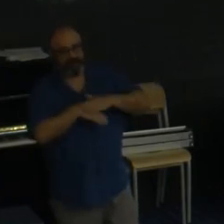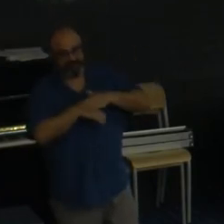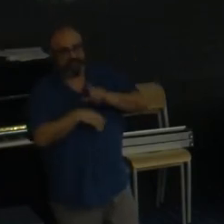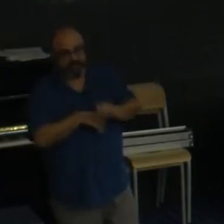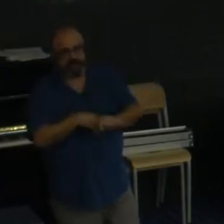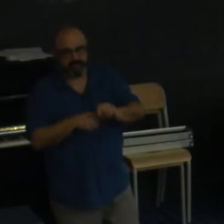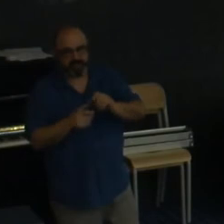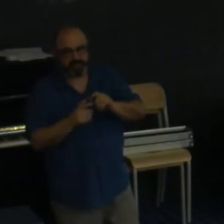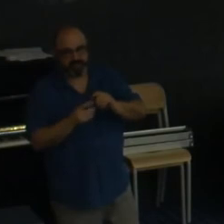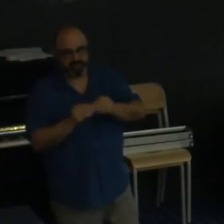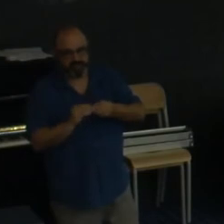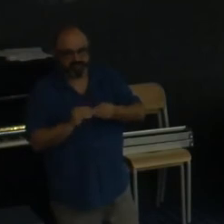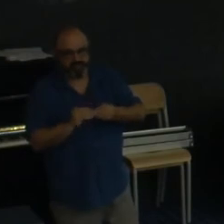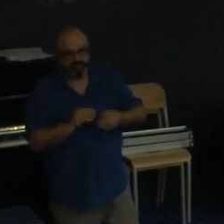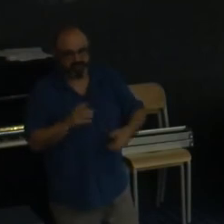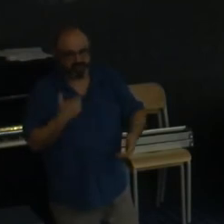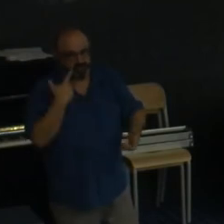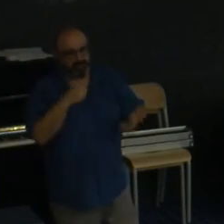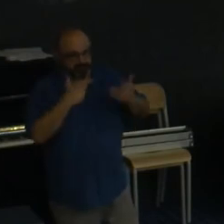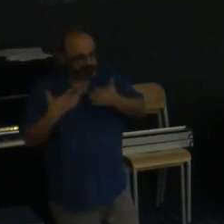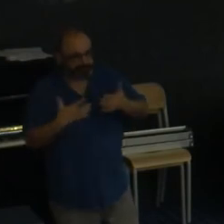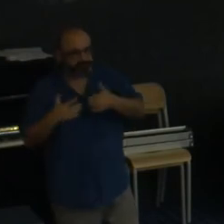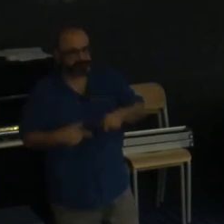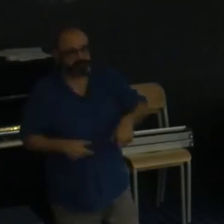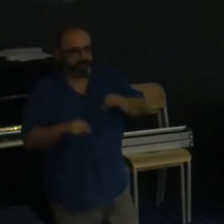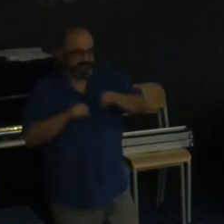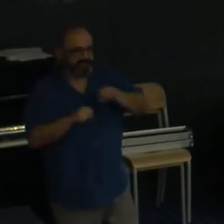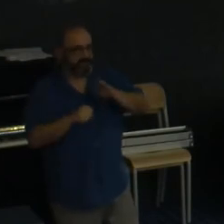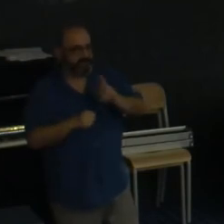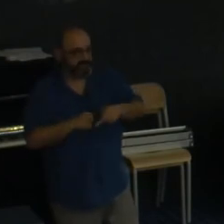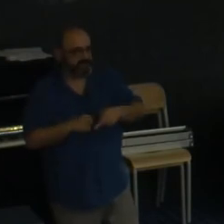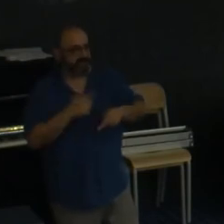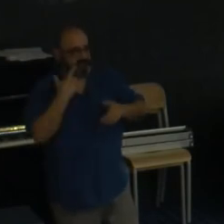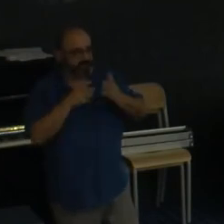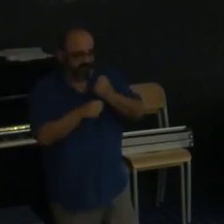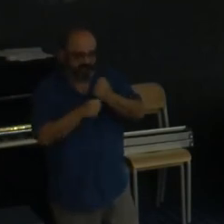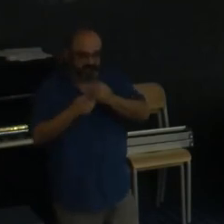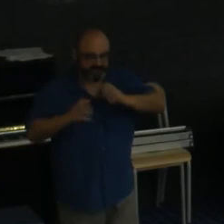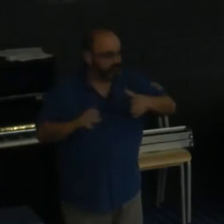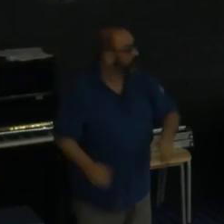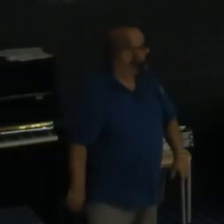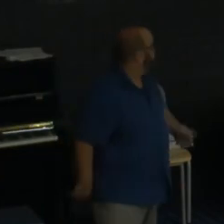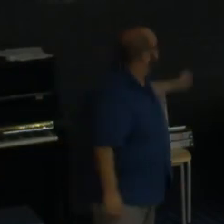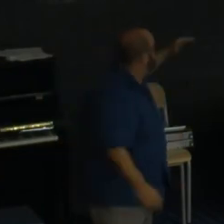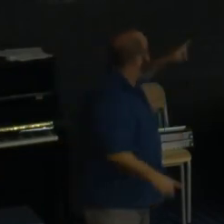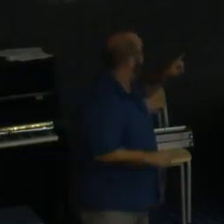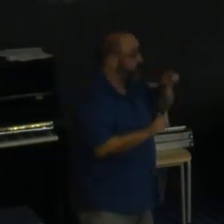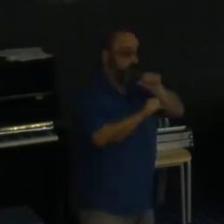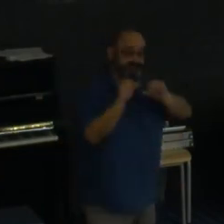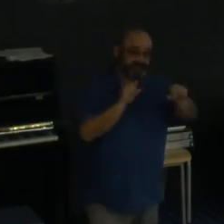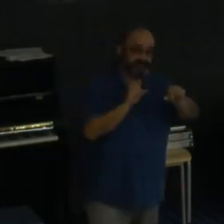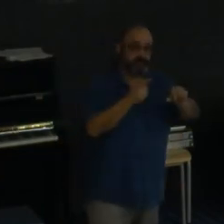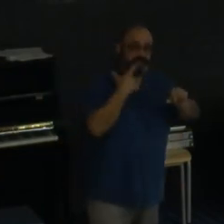tiens, maintenant je vais m'exécuter, maintenant j'active vraiment le breakpoint et on peut commencer à débugger. Le condition, c'est simplement pour